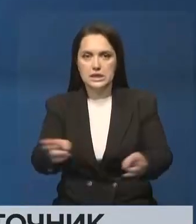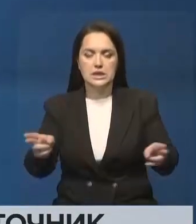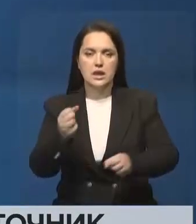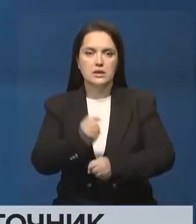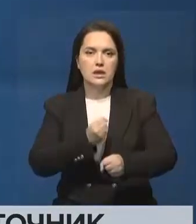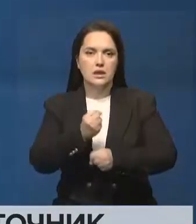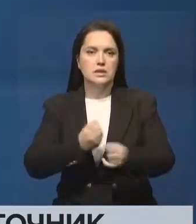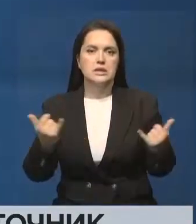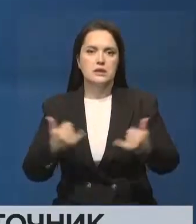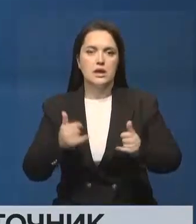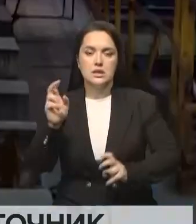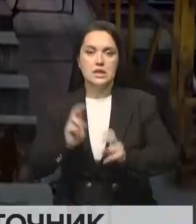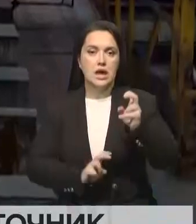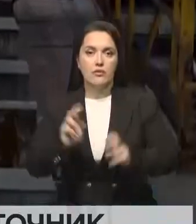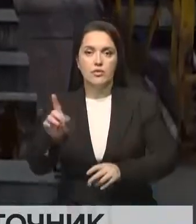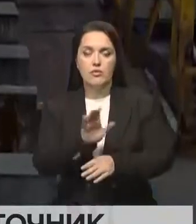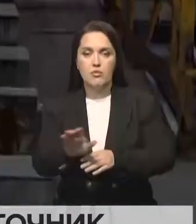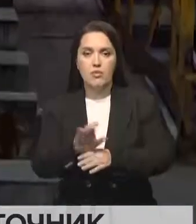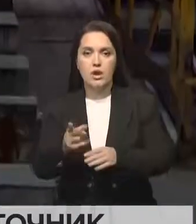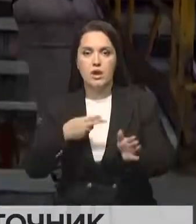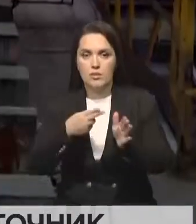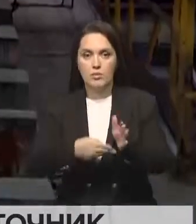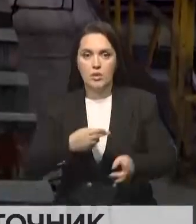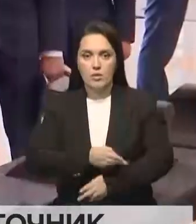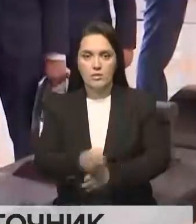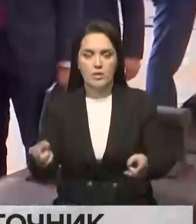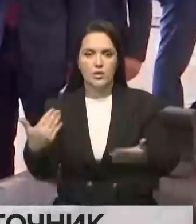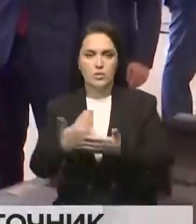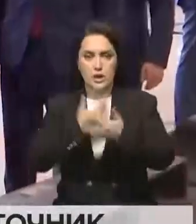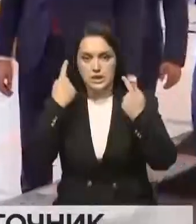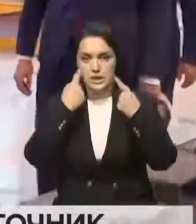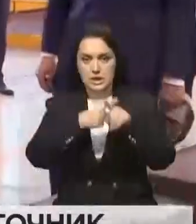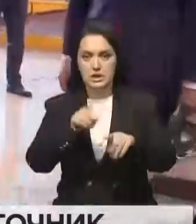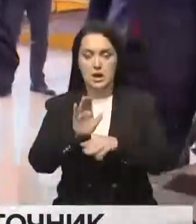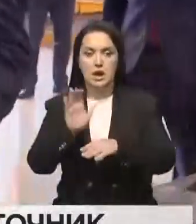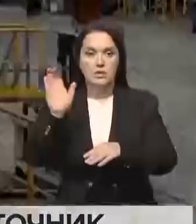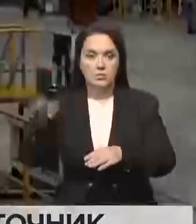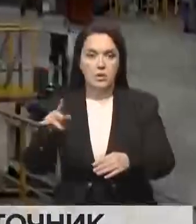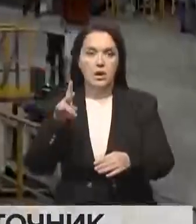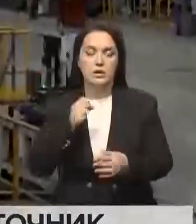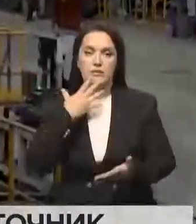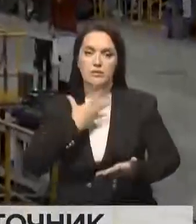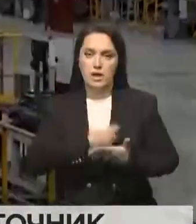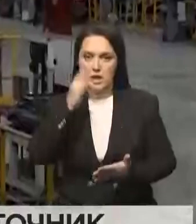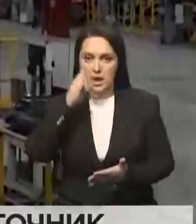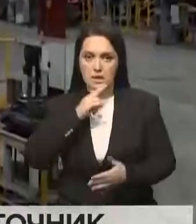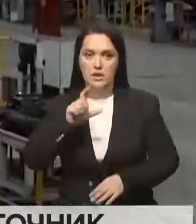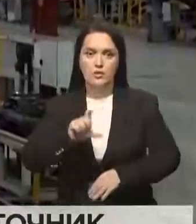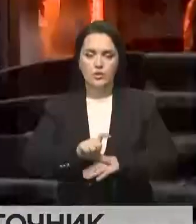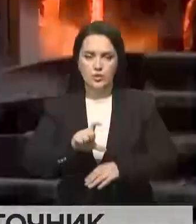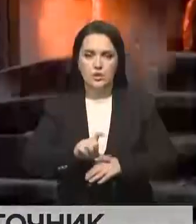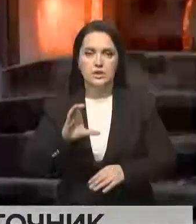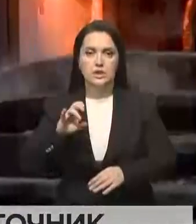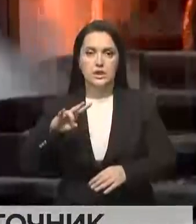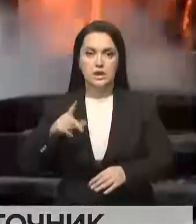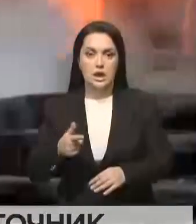рельсобалочный завод. Там выпускают железнодорожные рельсы по инновационным технологиям, отправляя их не только на внутренний рынок, но и в Турцию и